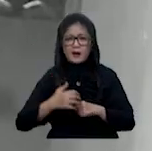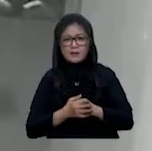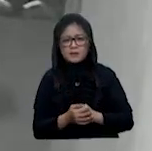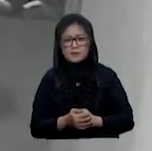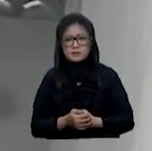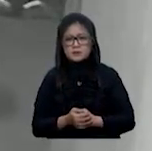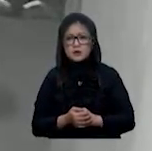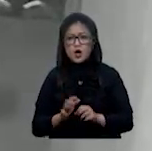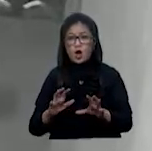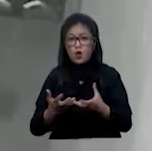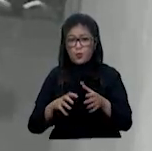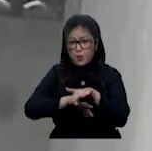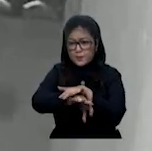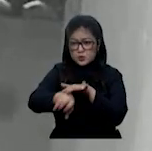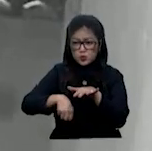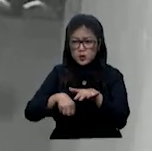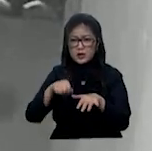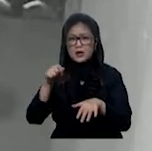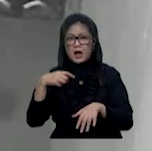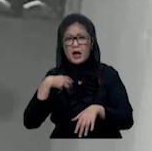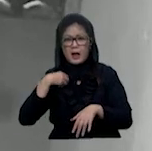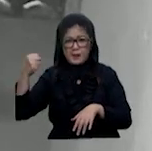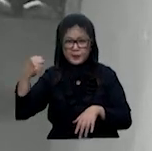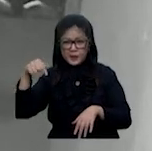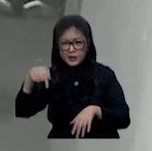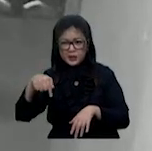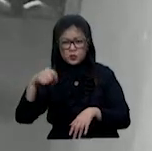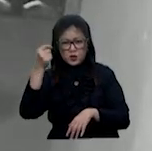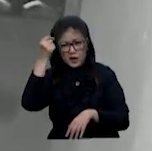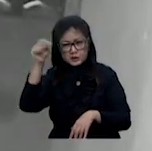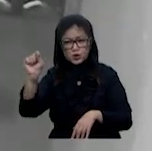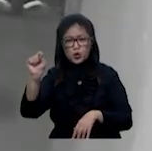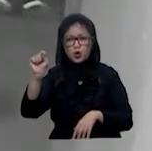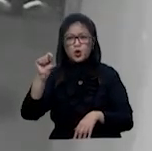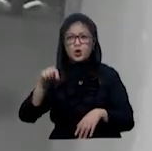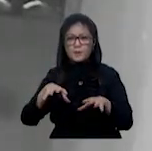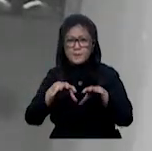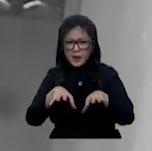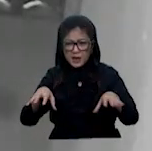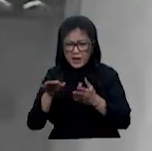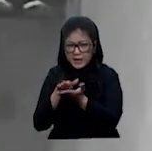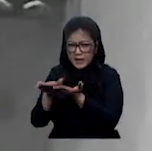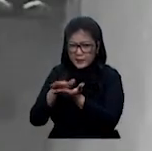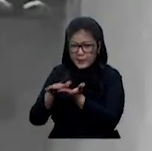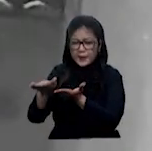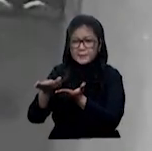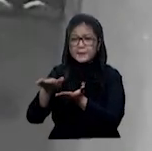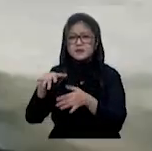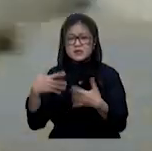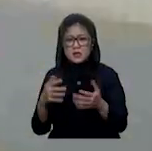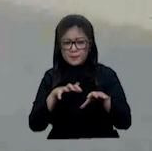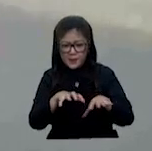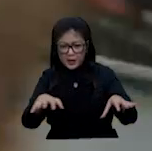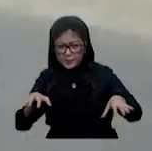Kawanan pencuri membobol kantor jasa pengiriman barang di Jalan Raya Batu Jajar, Kabupaten Bandung Barat. Sejumlah paket barang yang akan